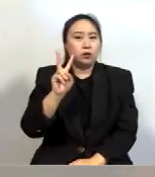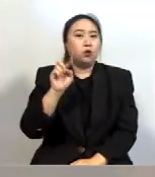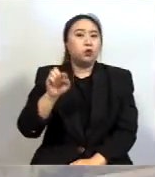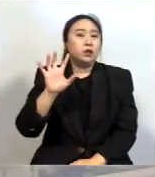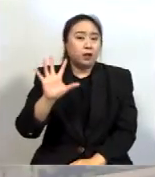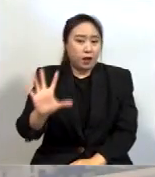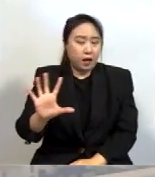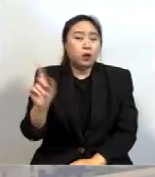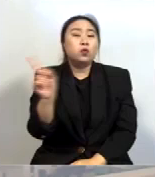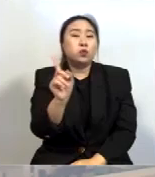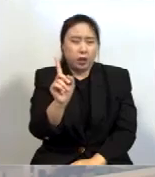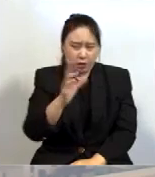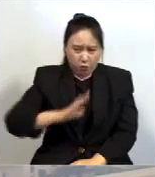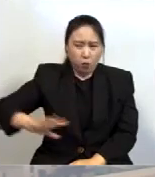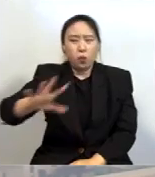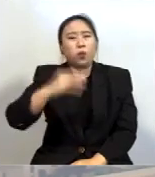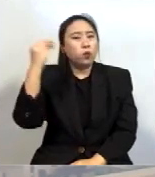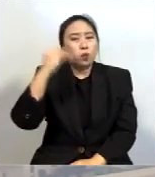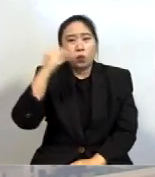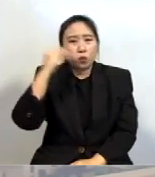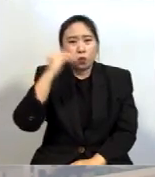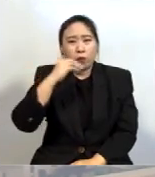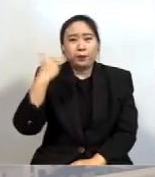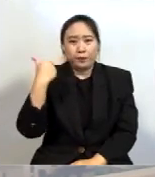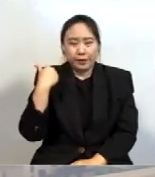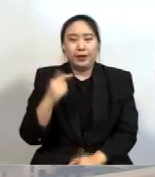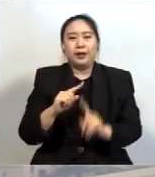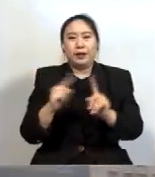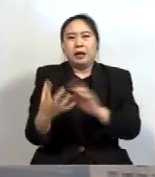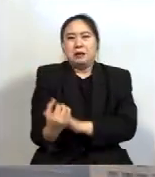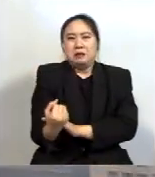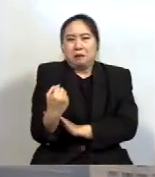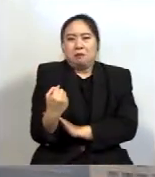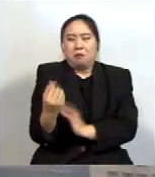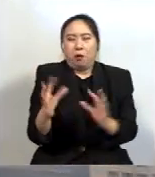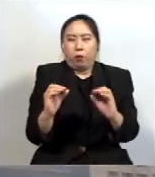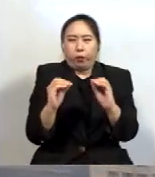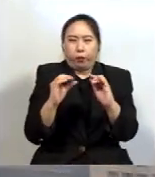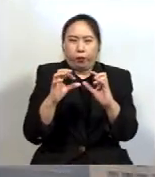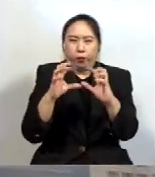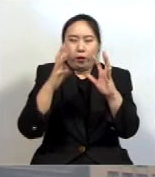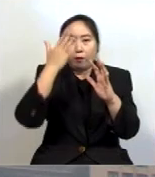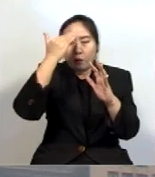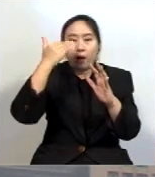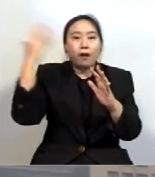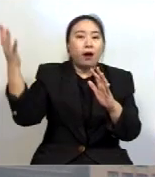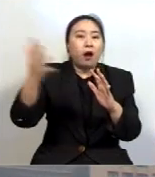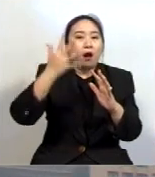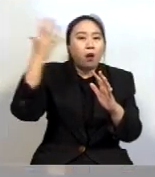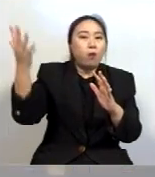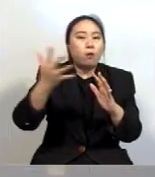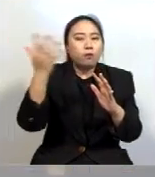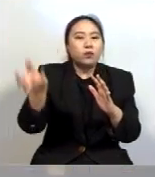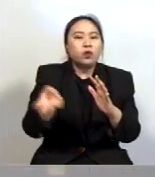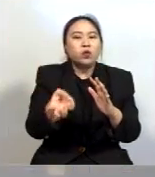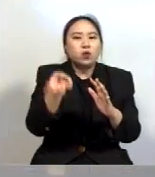ได้ไปไหนหรอกอย ู่ กับเรานี่แหละทุกวี่ทุกวันแต่จะปรากฏแบบนี้ก็ต่อเมื่ออากาศความกดอากาศมันต่ำนะฮะปร